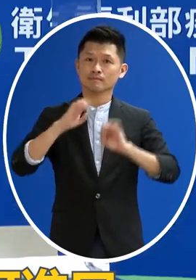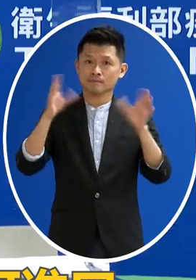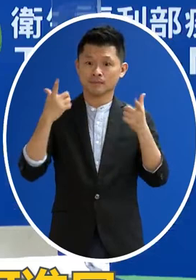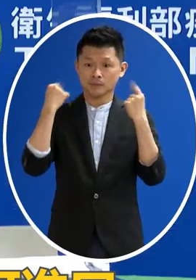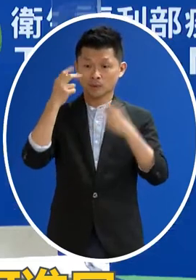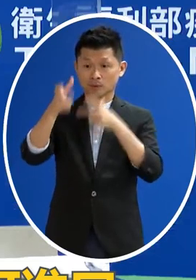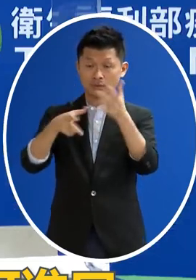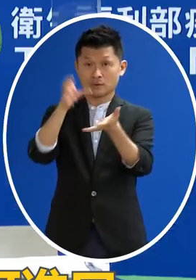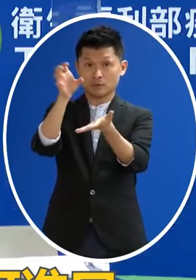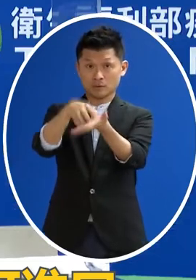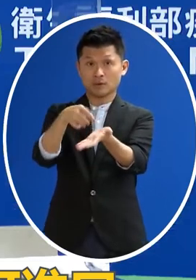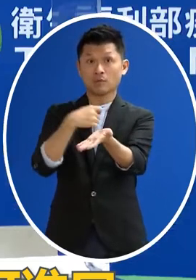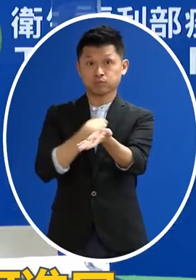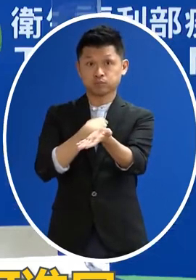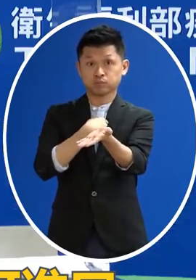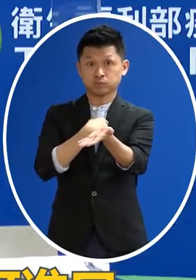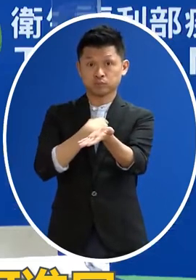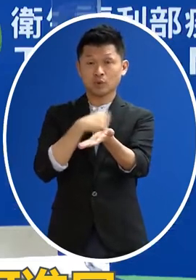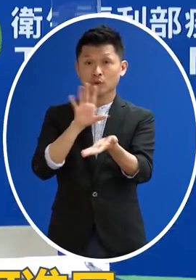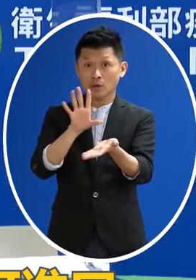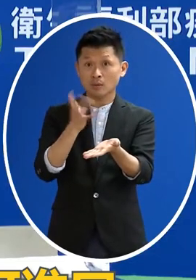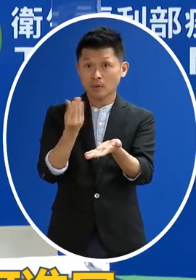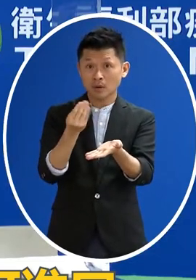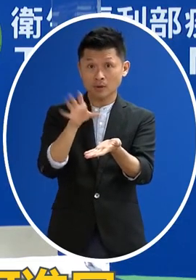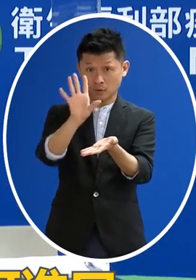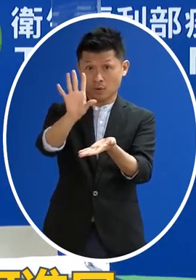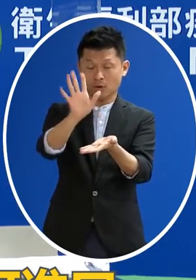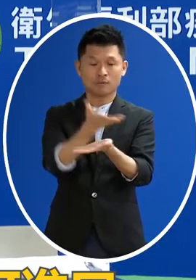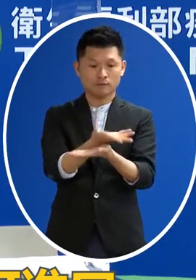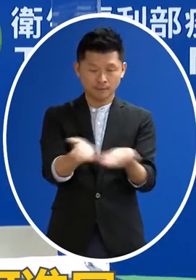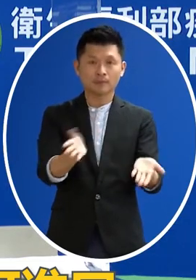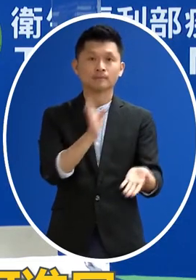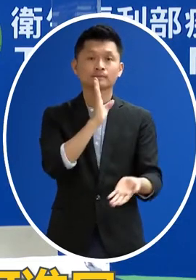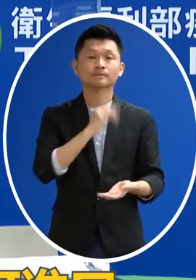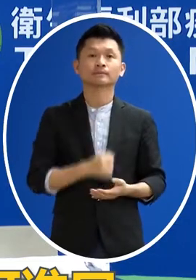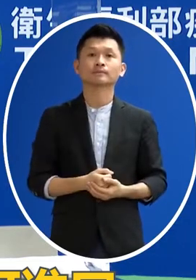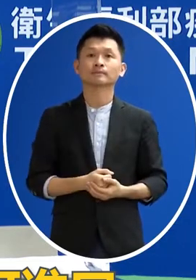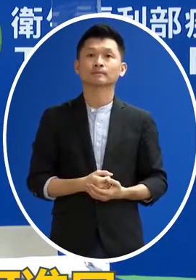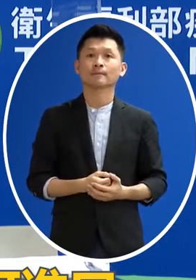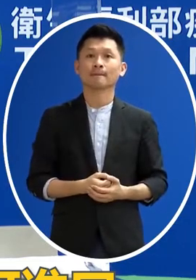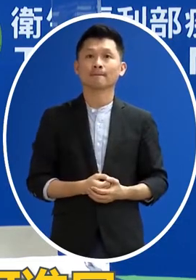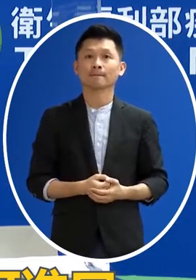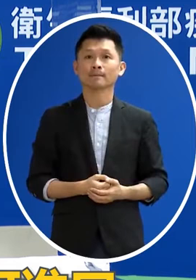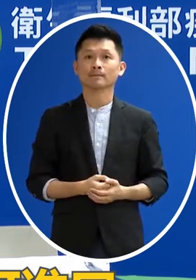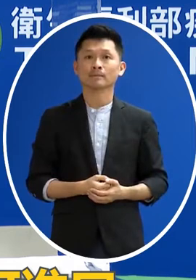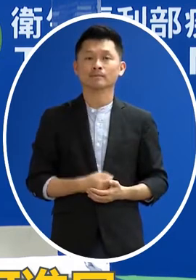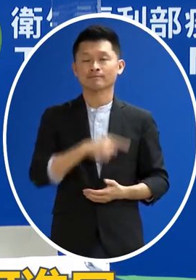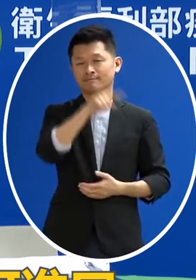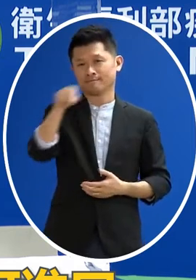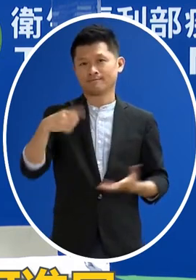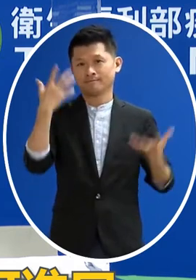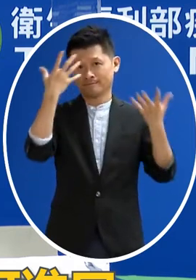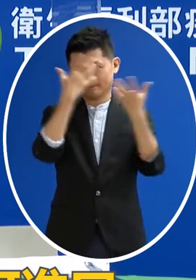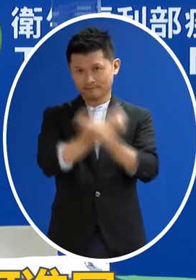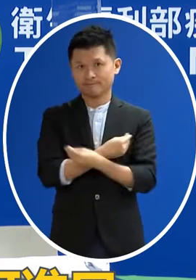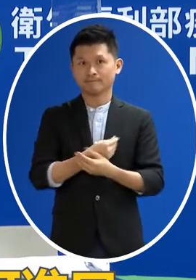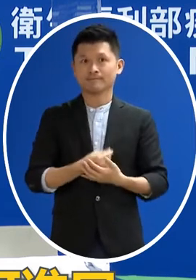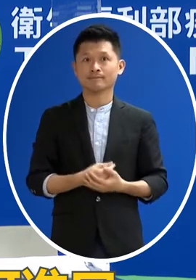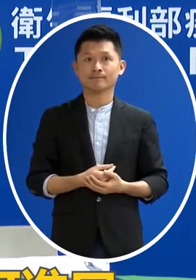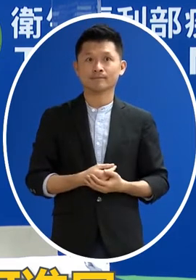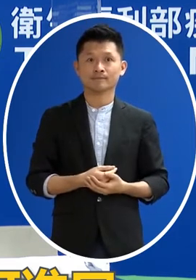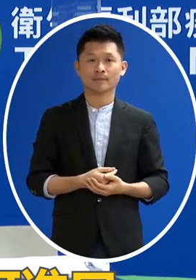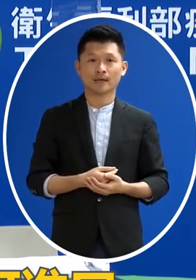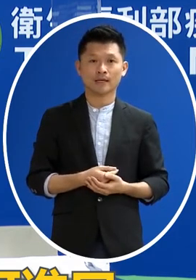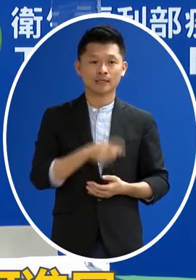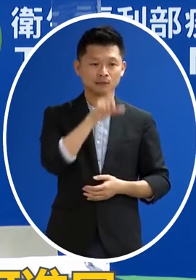厂证明嘛哈，是不是没有这个东西我们就发？那其实很容易大家都误解哈，就有点会鸡生蛋，蛋生